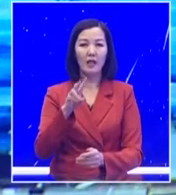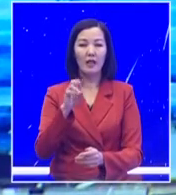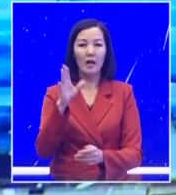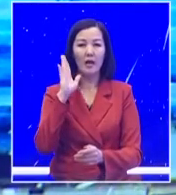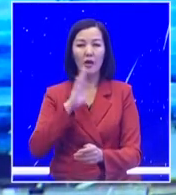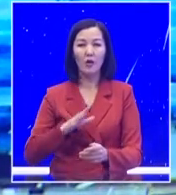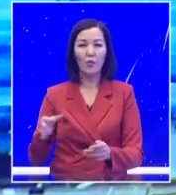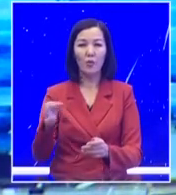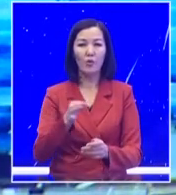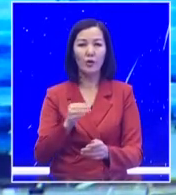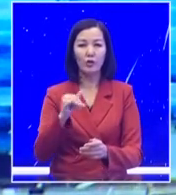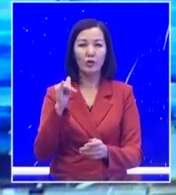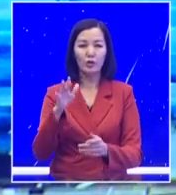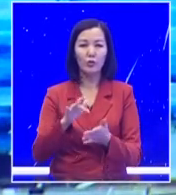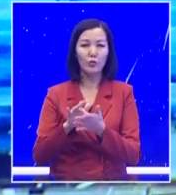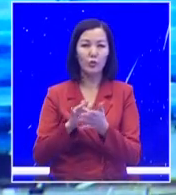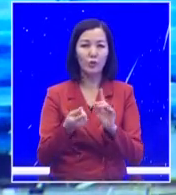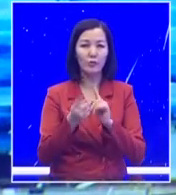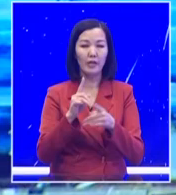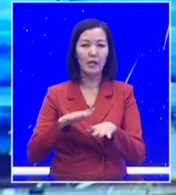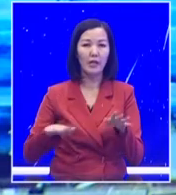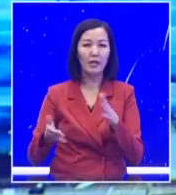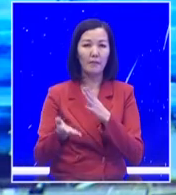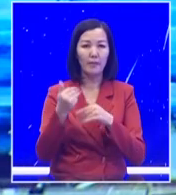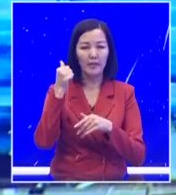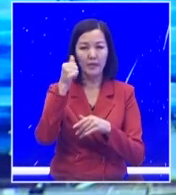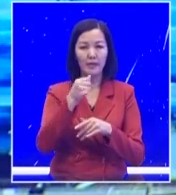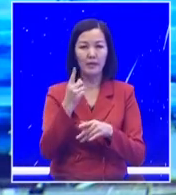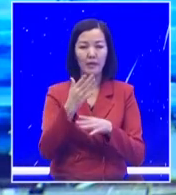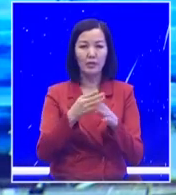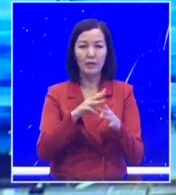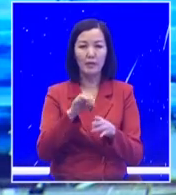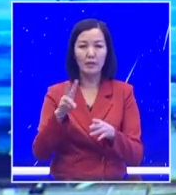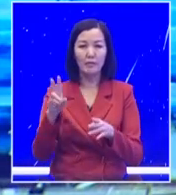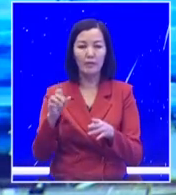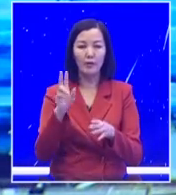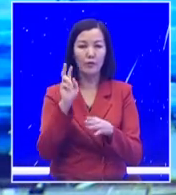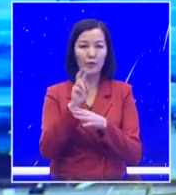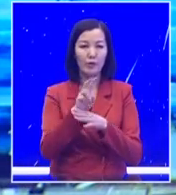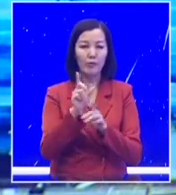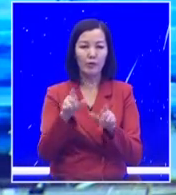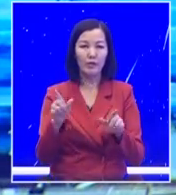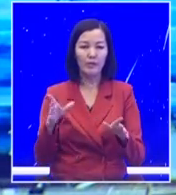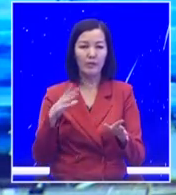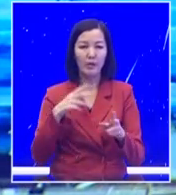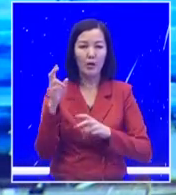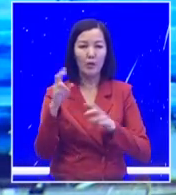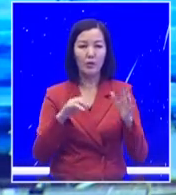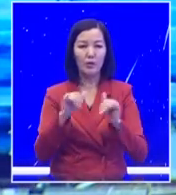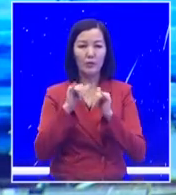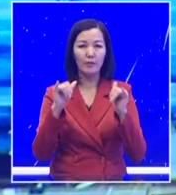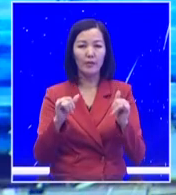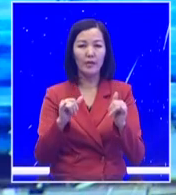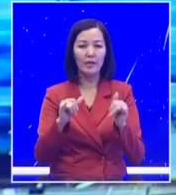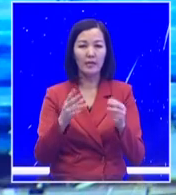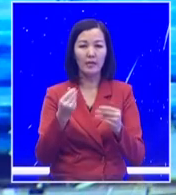Алакөл жетісу туризмінің төріне айналған аудан. Былтыр айдында аймаққа 1,5 миллионға жуық демалушы барды. Өнеркәсібі де өркендеп